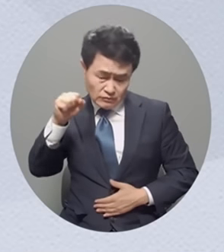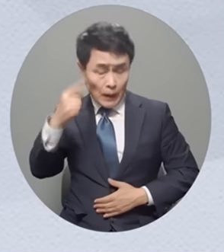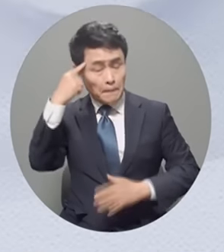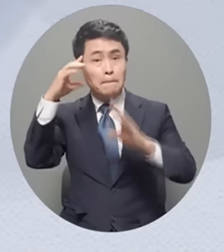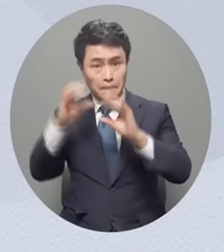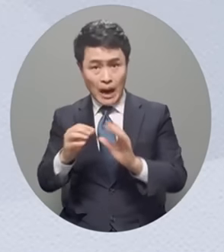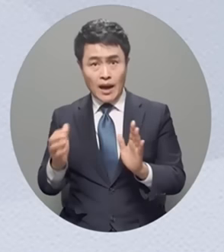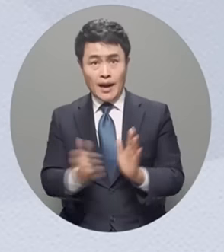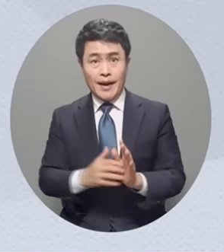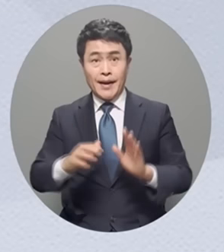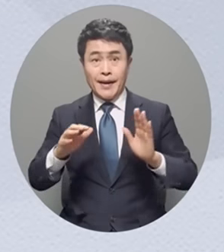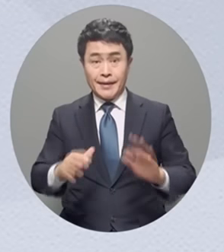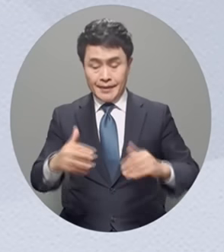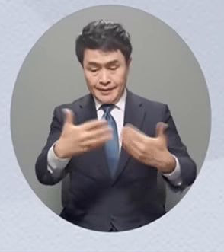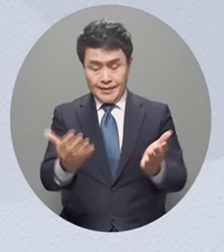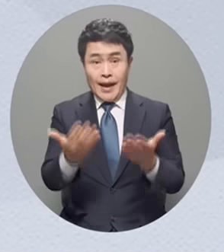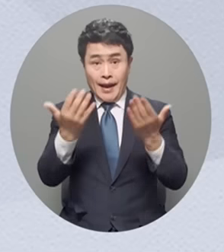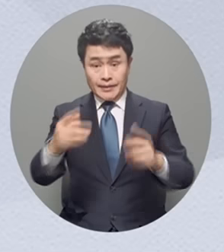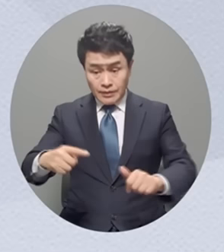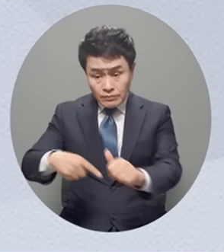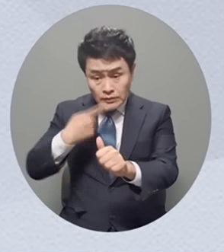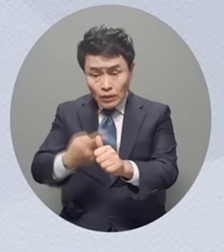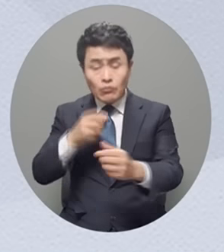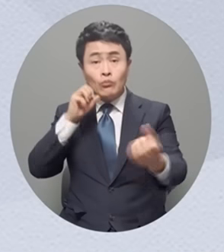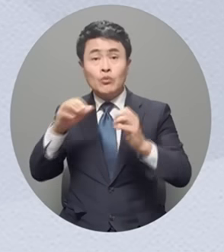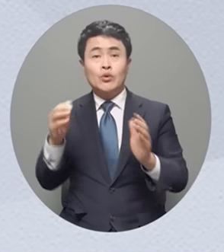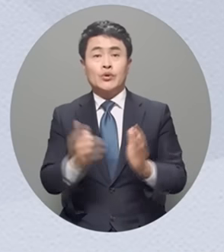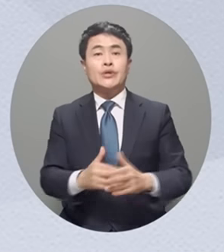찬성했고 단체 행동에 참여하겠다는 응답도